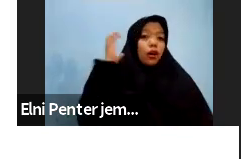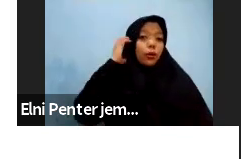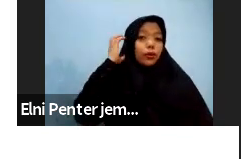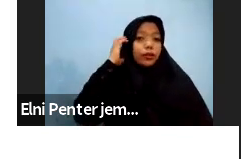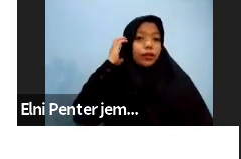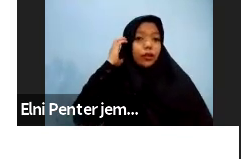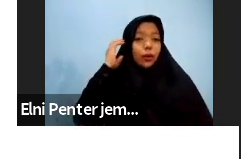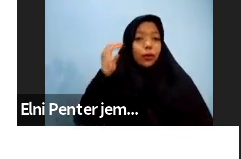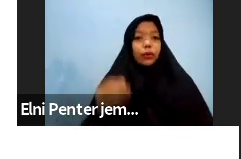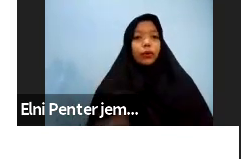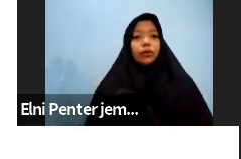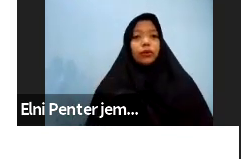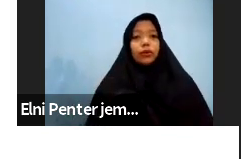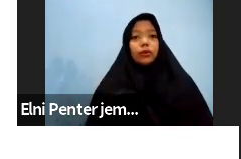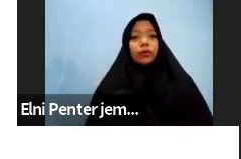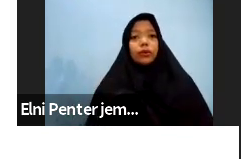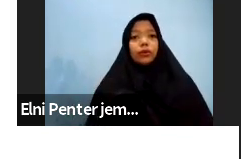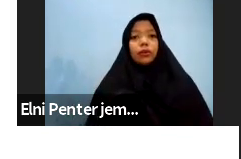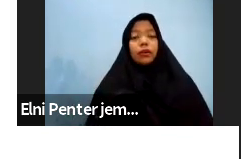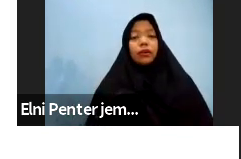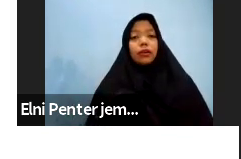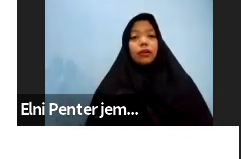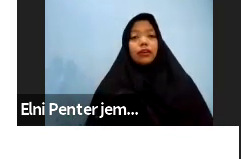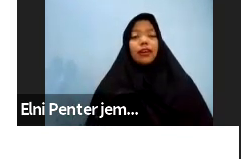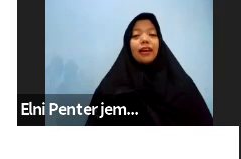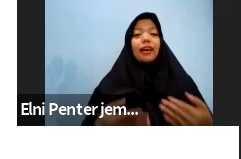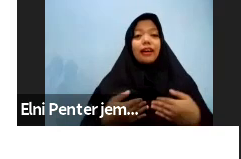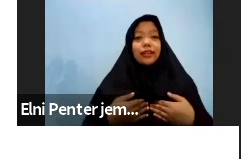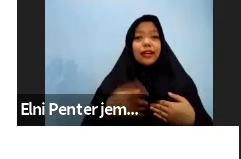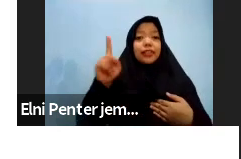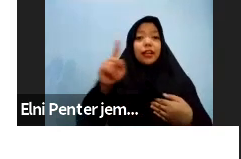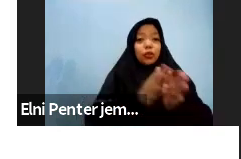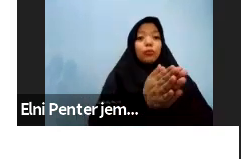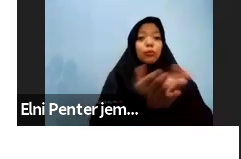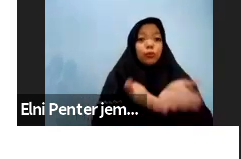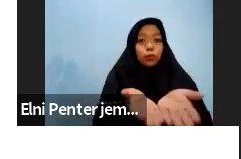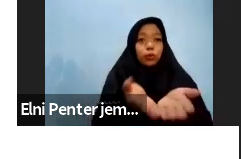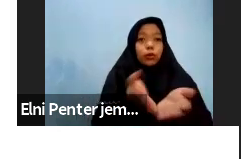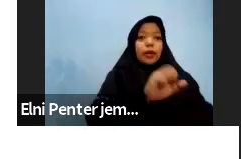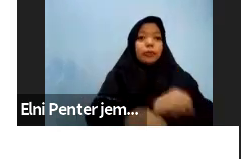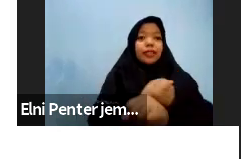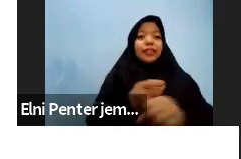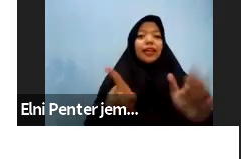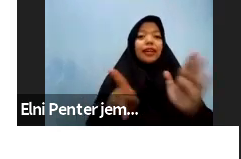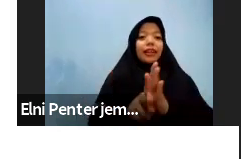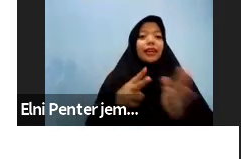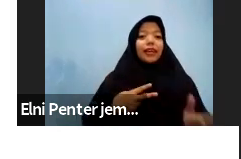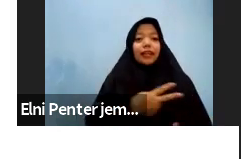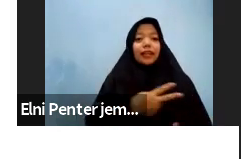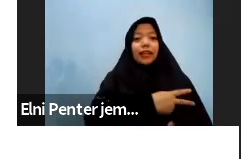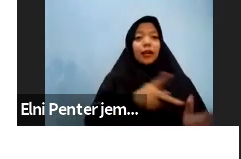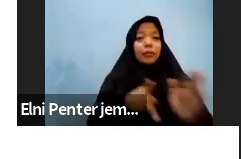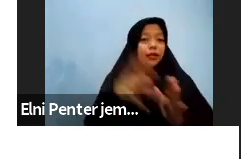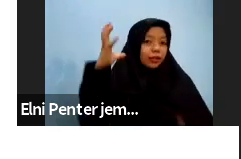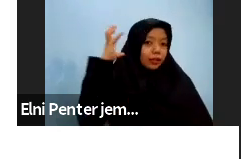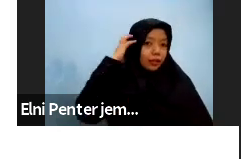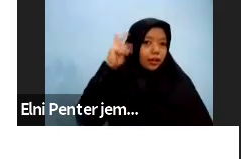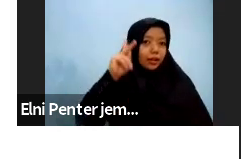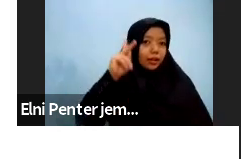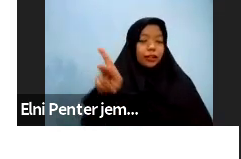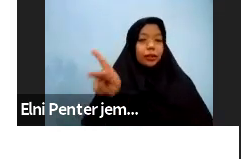audio ini audio book ini jadi satu buku itu bisa kita perdengarkan kepada siswa-siswi kita